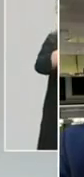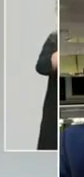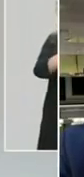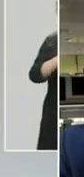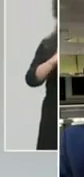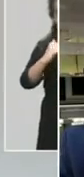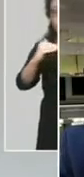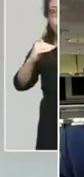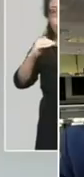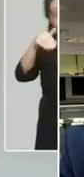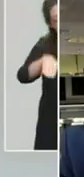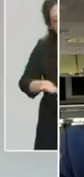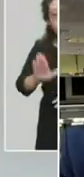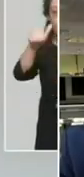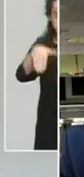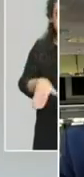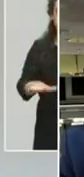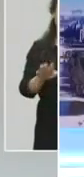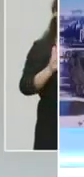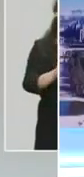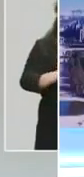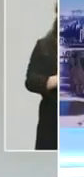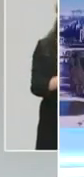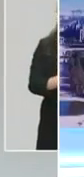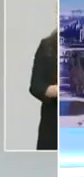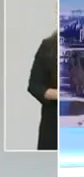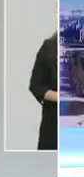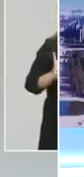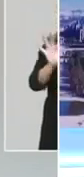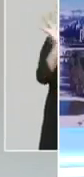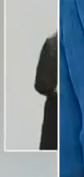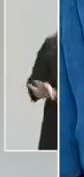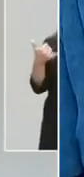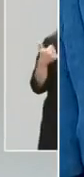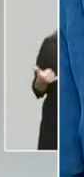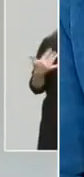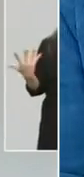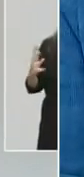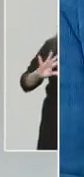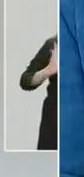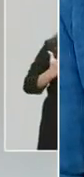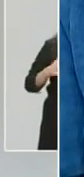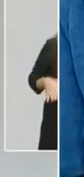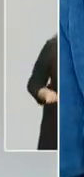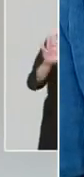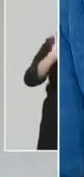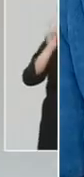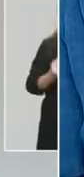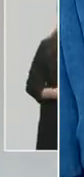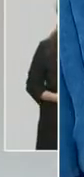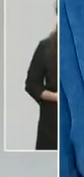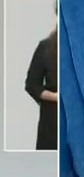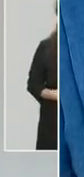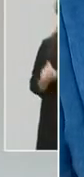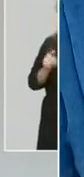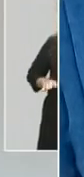Chabot, je vous vois hausser les sourcils. Non, je voyais Jean-Luc Mélenchon dans la manifestation. Mais c'est vrai que c'est une demande qui a été faite aussi, d'ailleurs, du